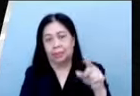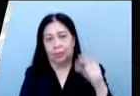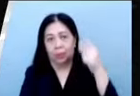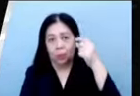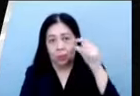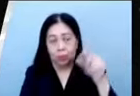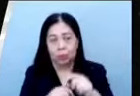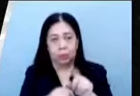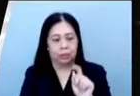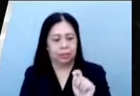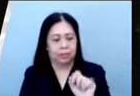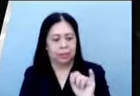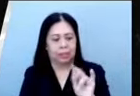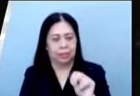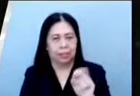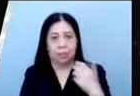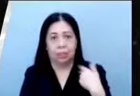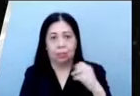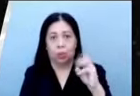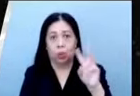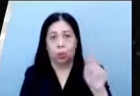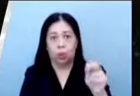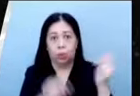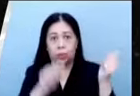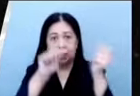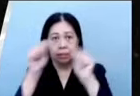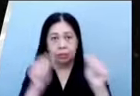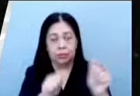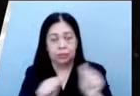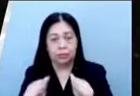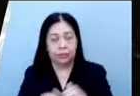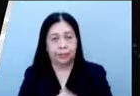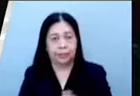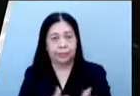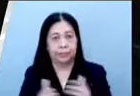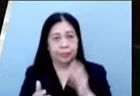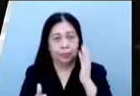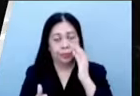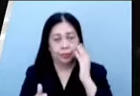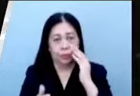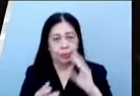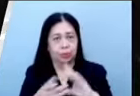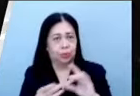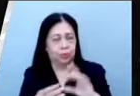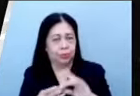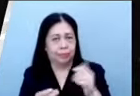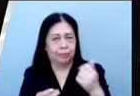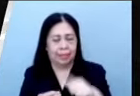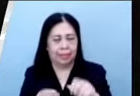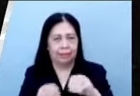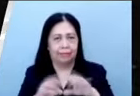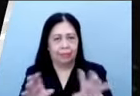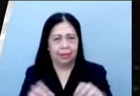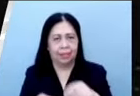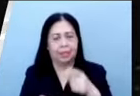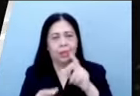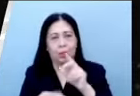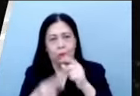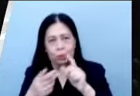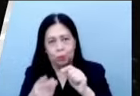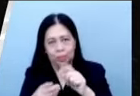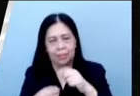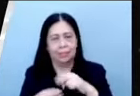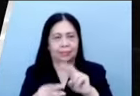Titan, abay may sarili pang atmosphere. Samantala, para malaman ang trivia sa likod ng viral na balita, i-tweet o i-comment lang, hashtag Kuya Kim, ano